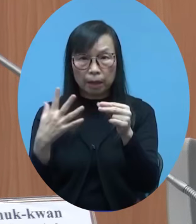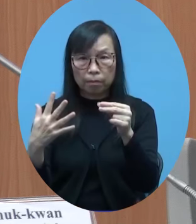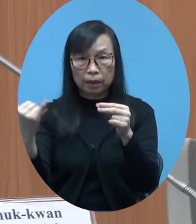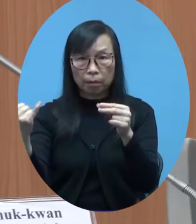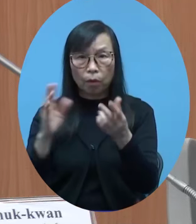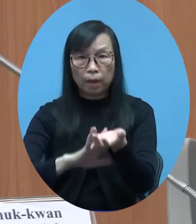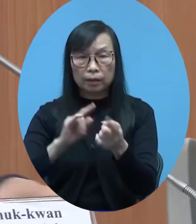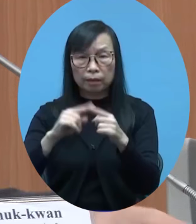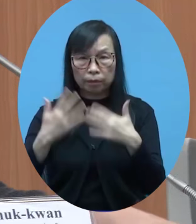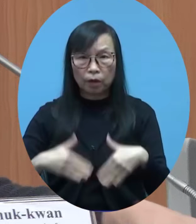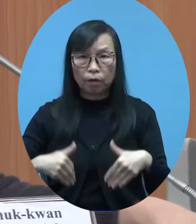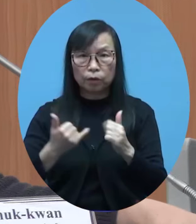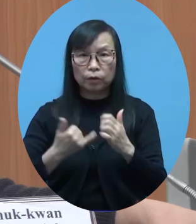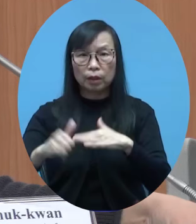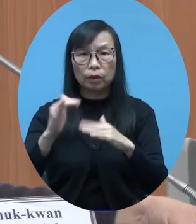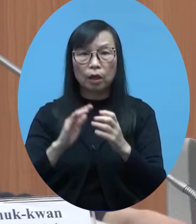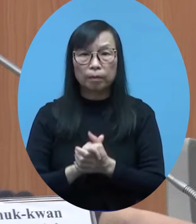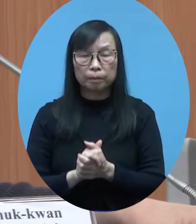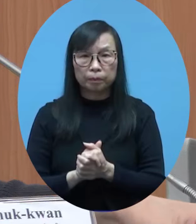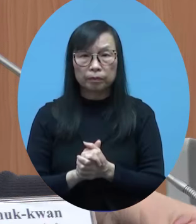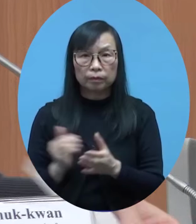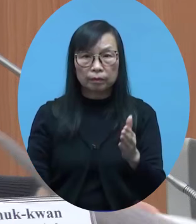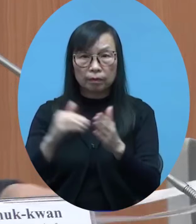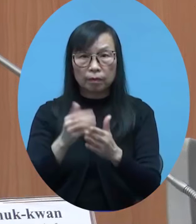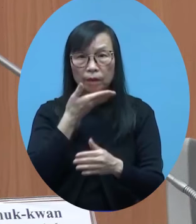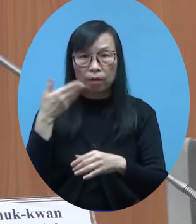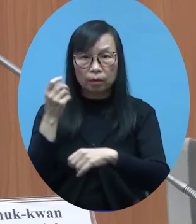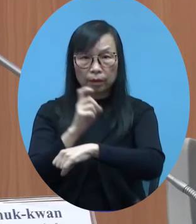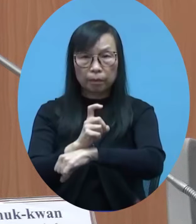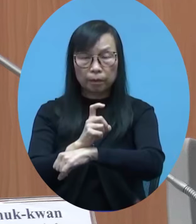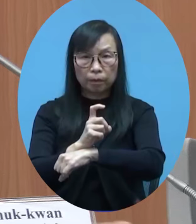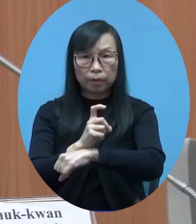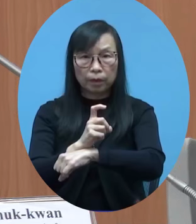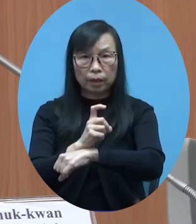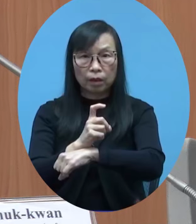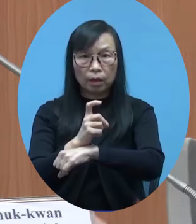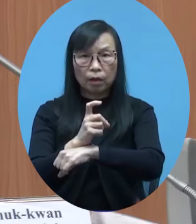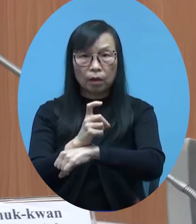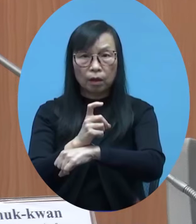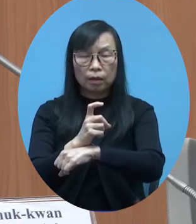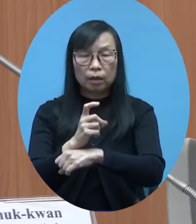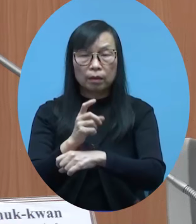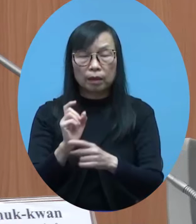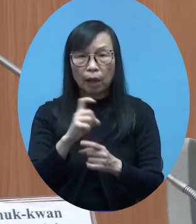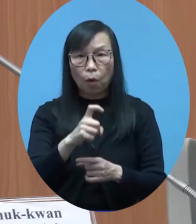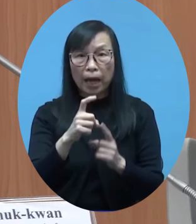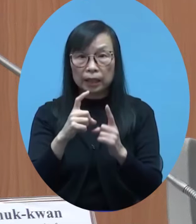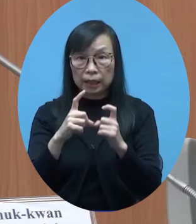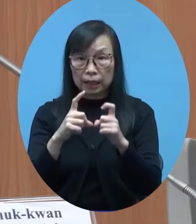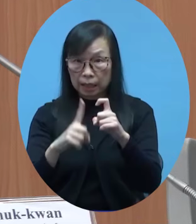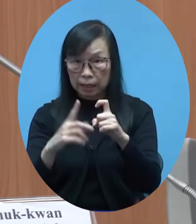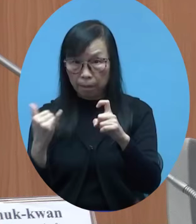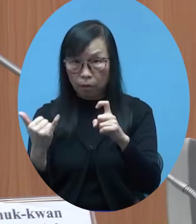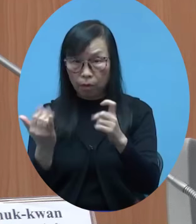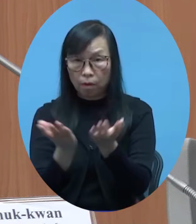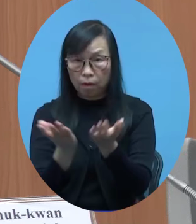病人康復出院。咁截至今朝上晝9時，咁有916位確診